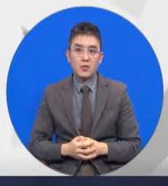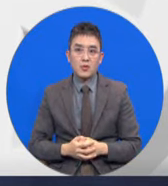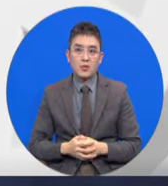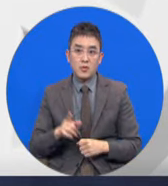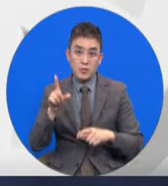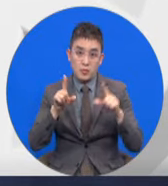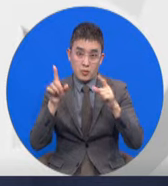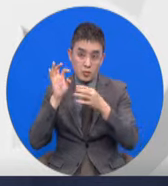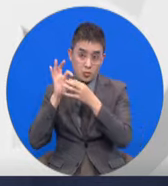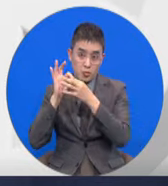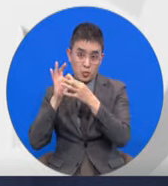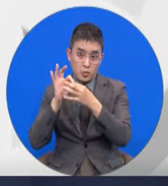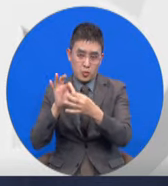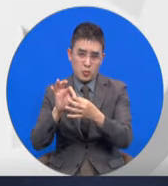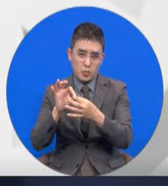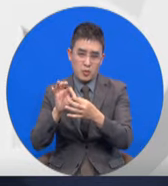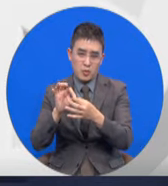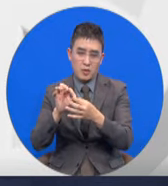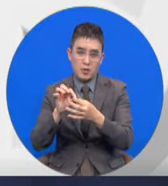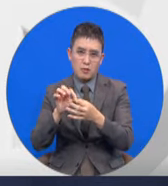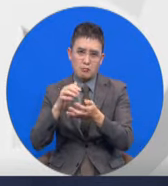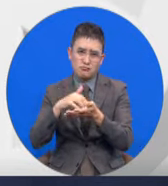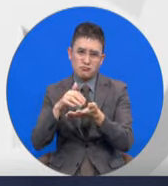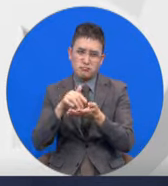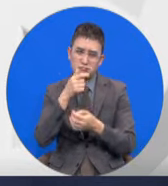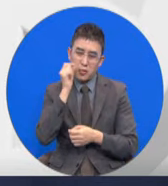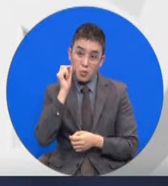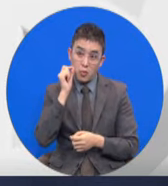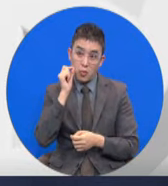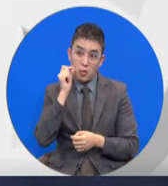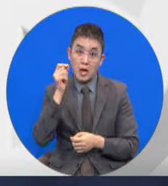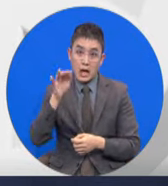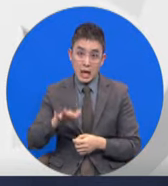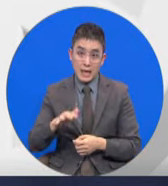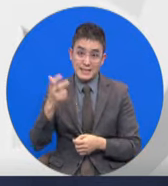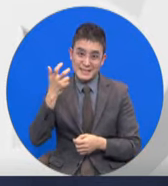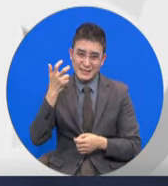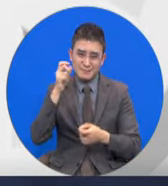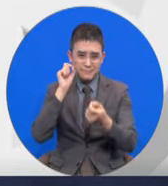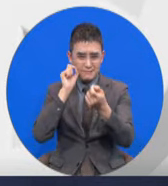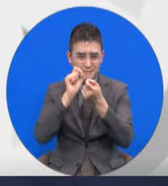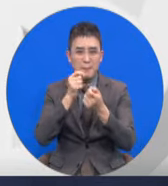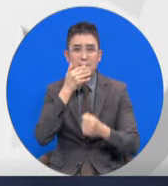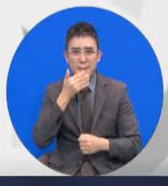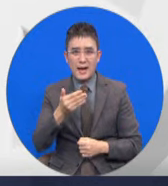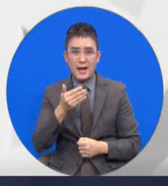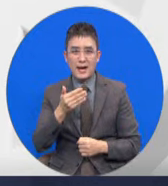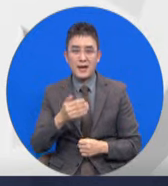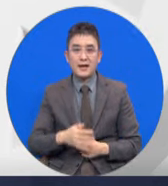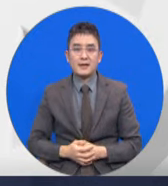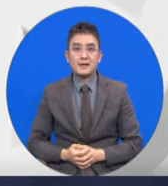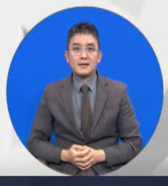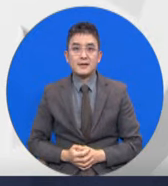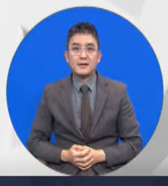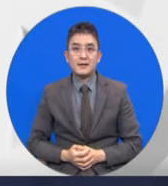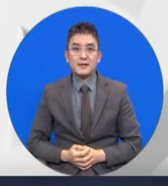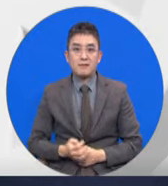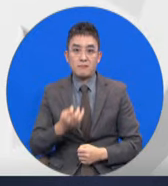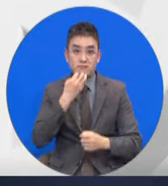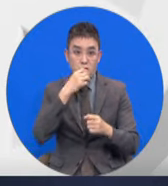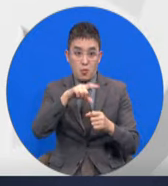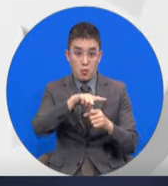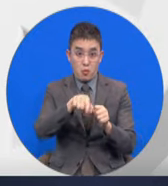가서 약간 모자란다 하더라도 거의 70%에 근접하는 투표율이 될 수 있다. 네. 또 하나는 지금 이제